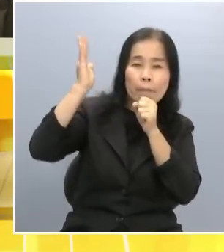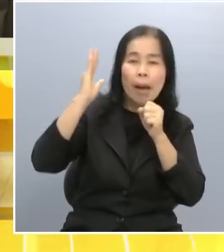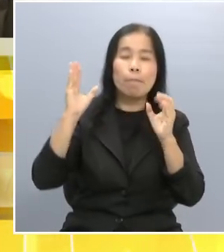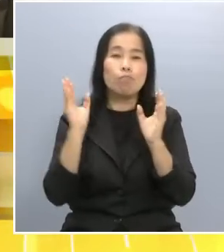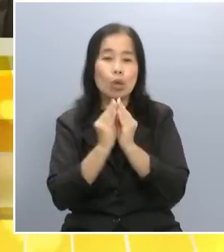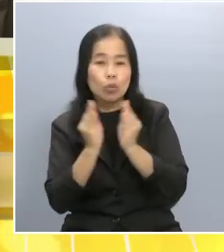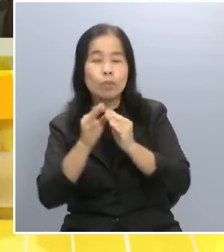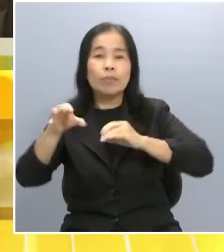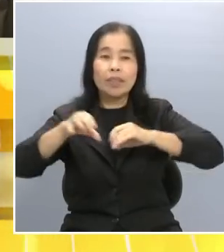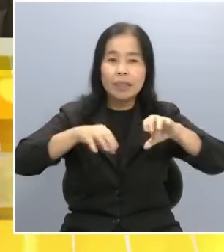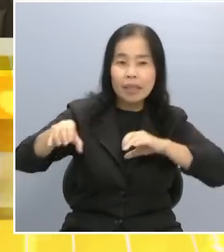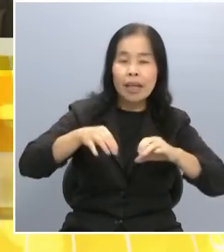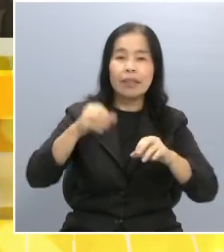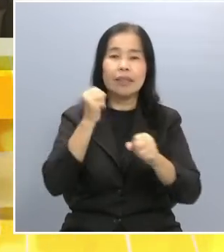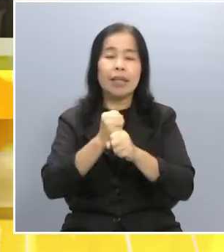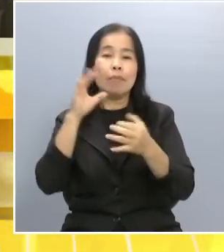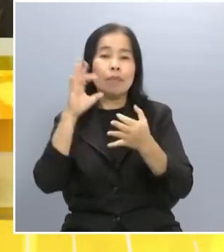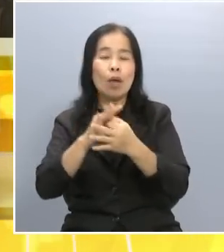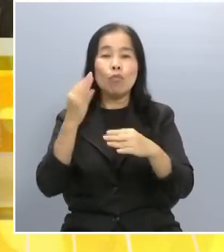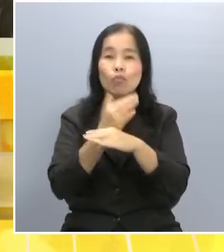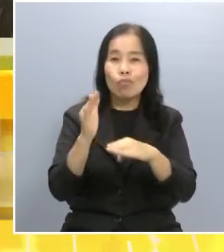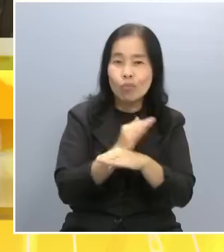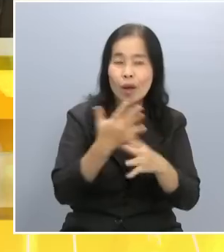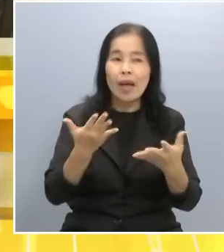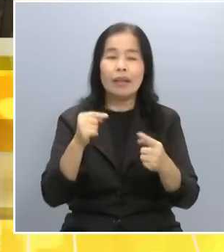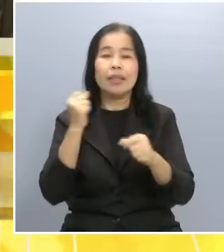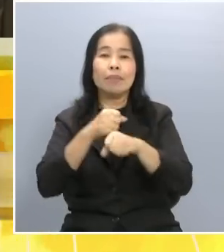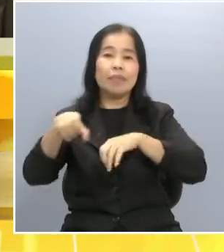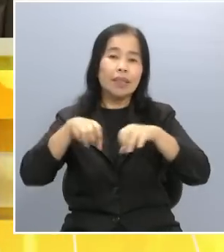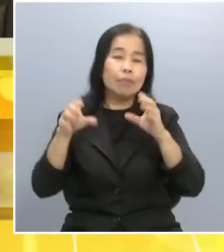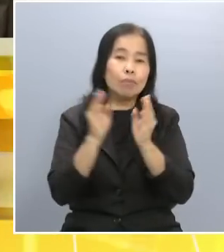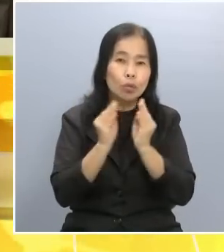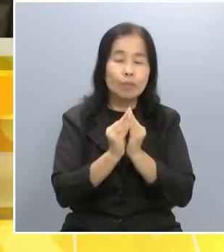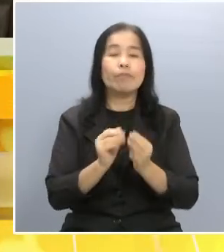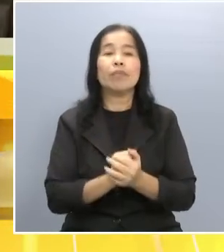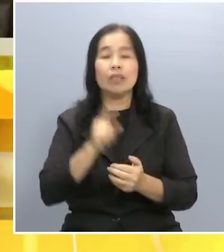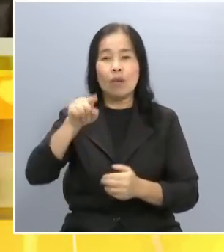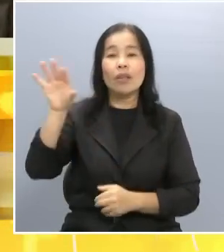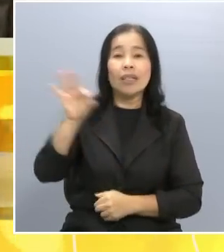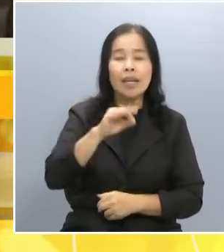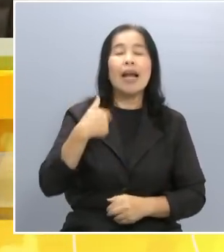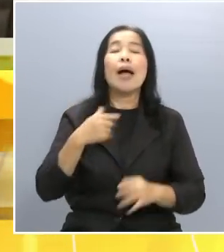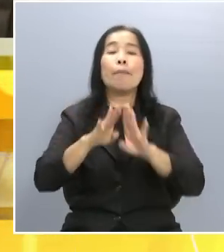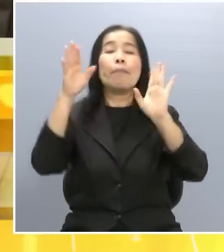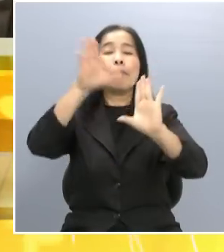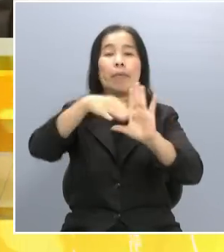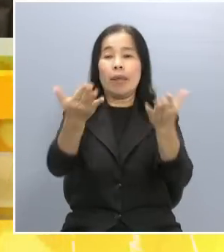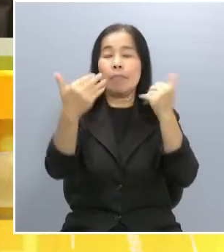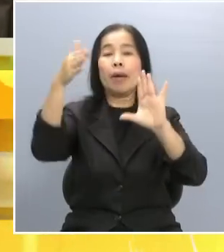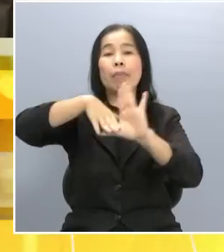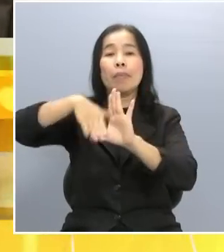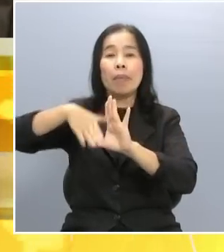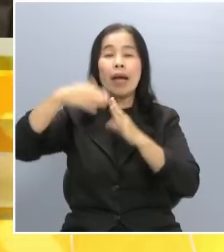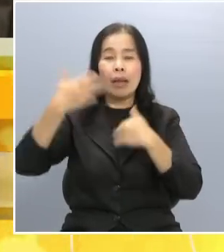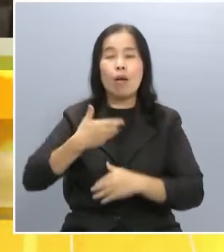และสารบรรณเรื่องการประชุมเรื่องงานสถาบันแล้วเราก็เลยเปิดรับสมัครขออนุมัติทาง